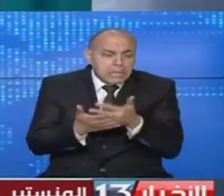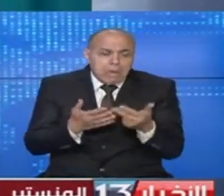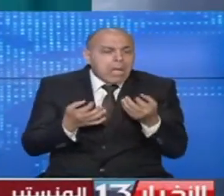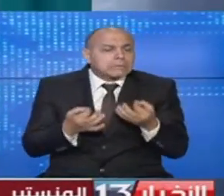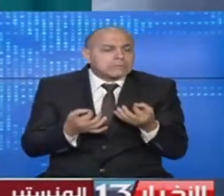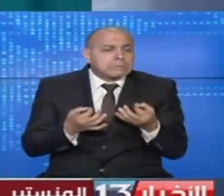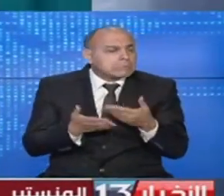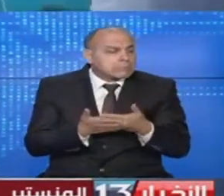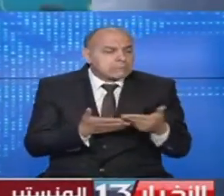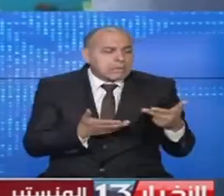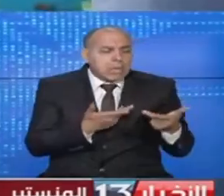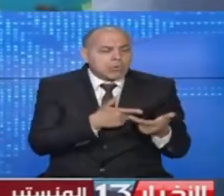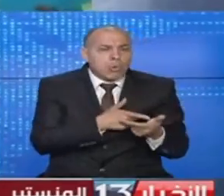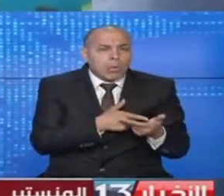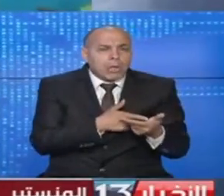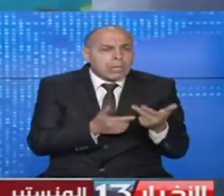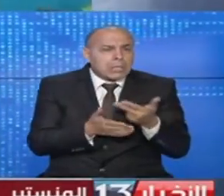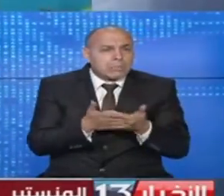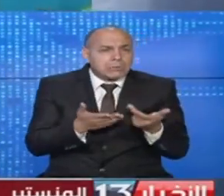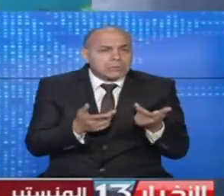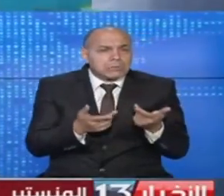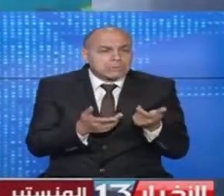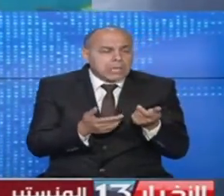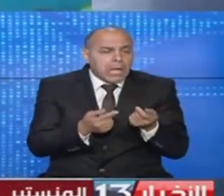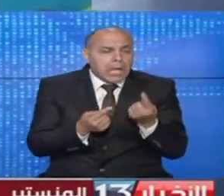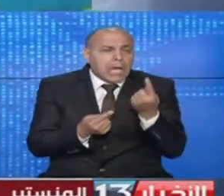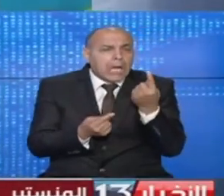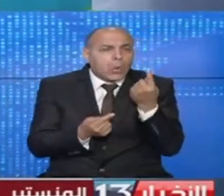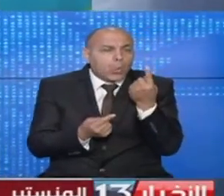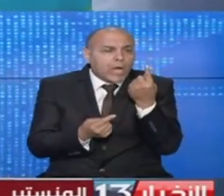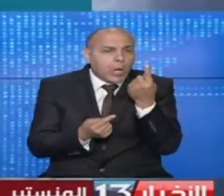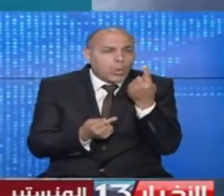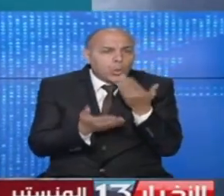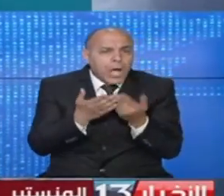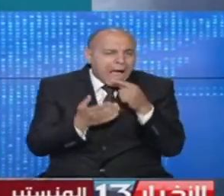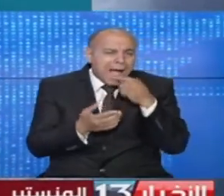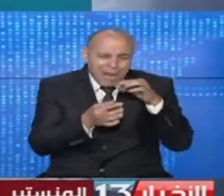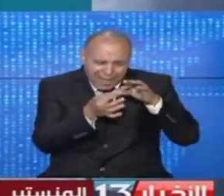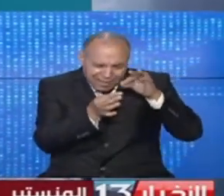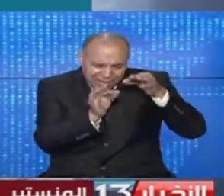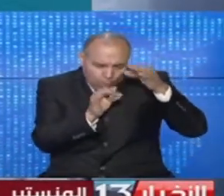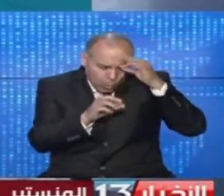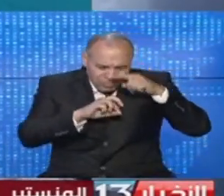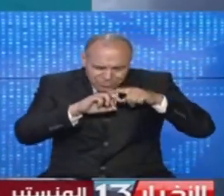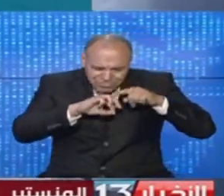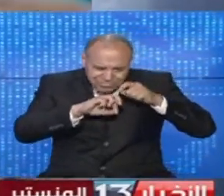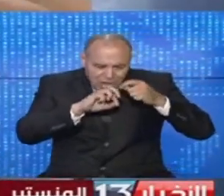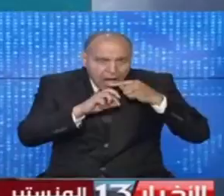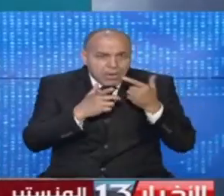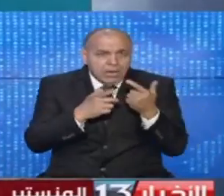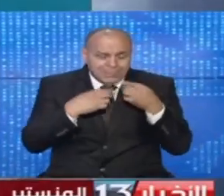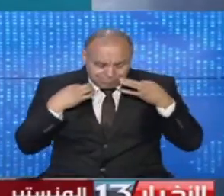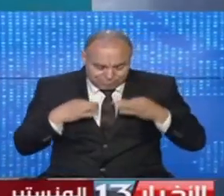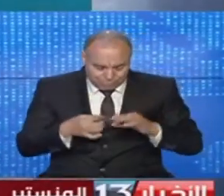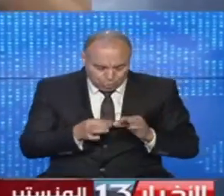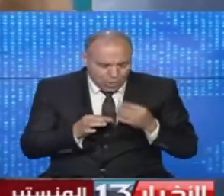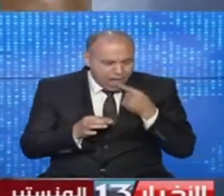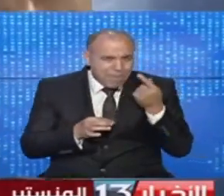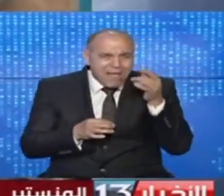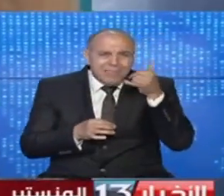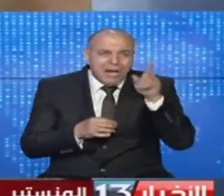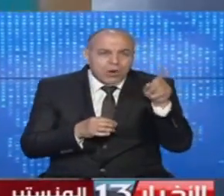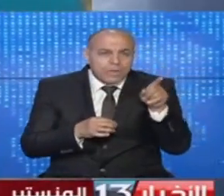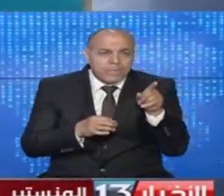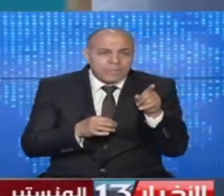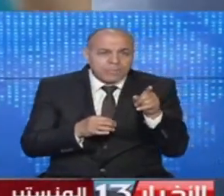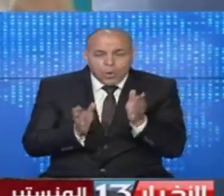3 ملايين باش يعمل بيه؟ 3 ملايين ما يجيبوش كيلو مرجان تو. فاحنا نقترحوا انه كل واحد كل قطاع